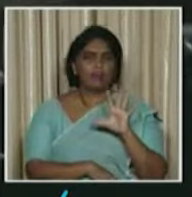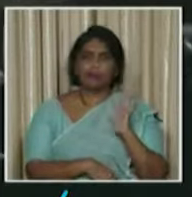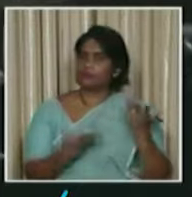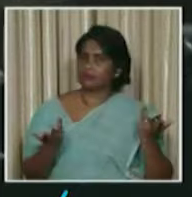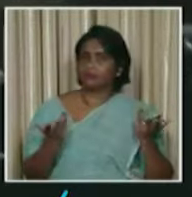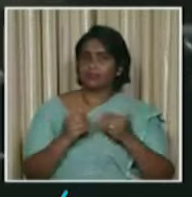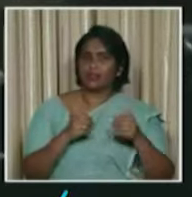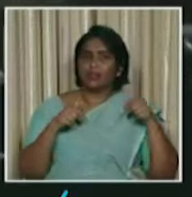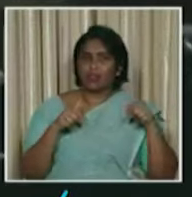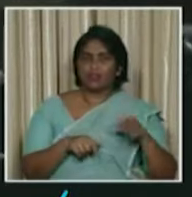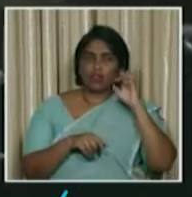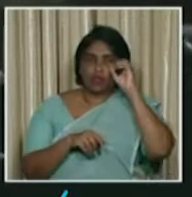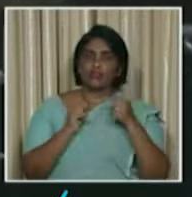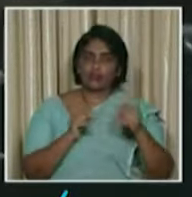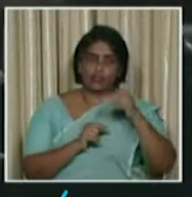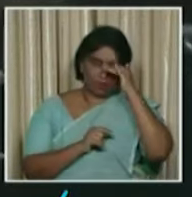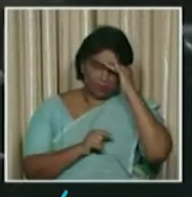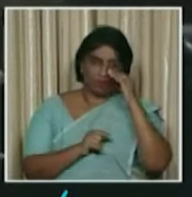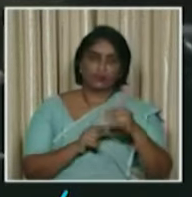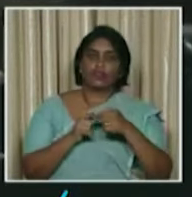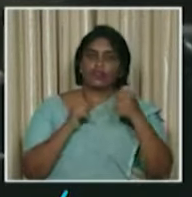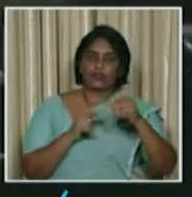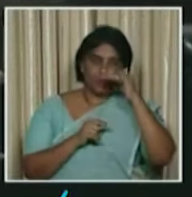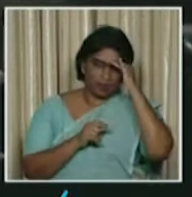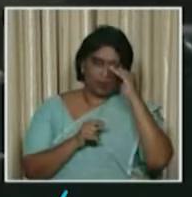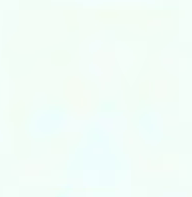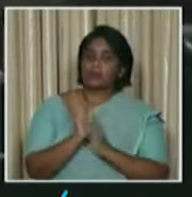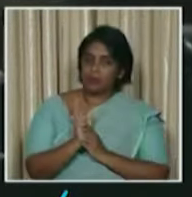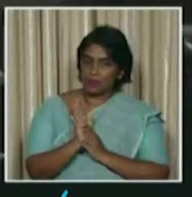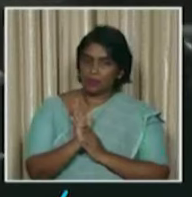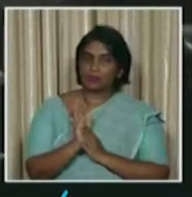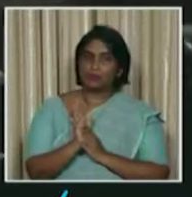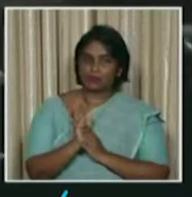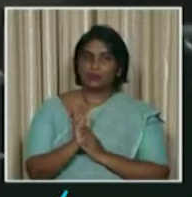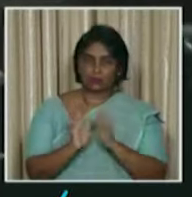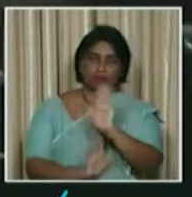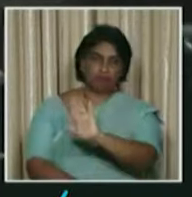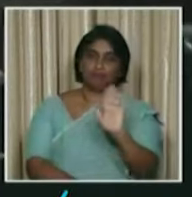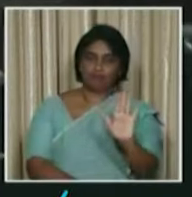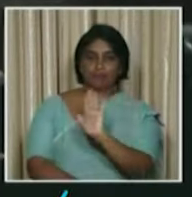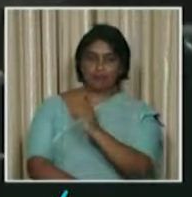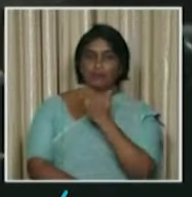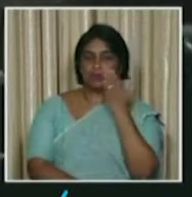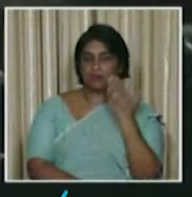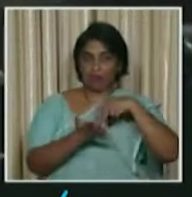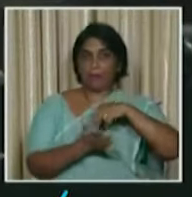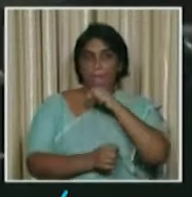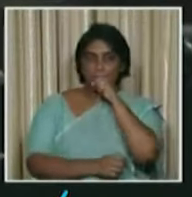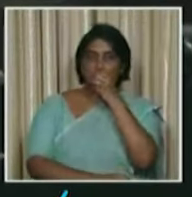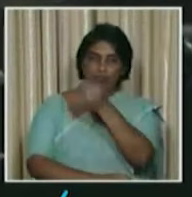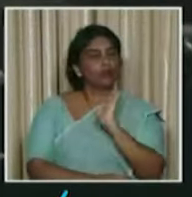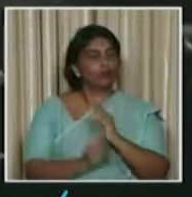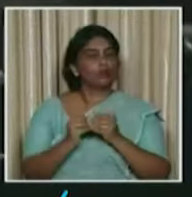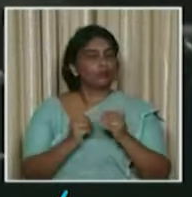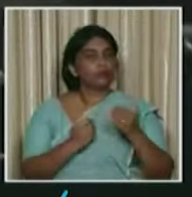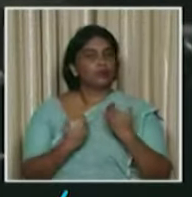මොකද අද උදේ පටන් ගත්ත වෙලාවේ බැලුවොත් විපක්ෂී නායකතුමාට අගමැතිතුමාට ඒ අයට ඒ හැකියාව තියෙනවා. අය දැන් ඊටම අපි දෙන්න ඕනේ මයික් එක. හැබැයි ඒකෙන්